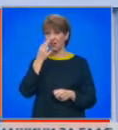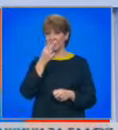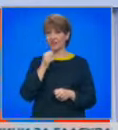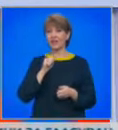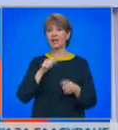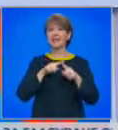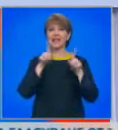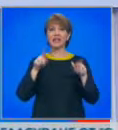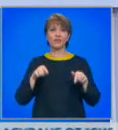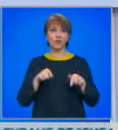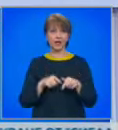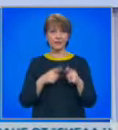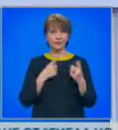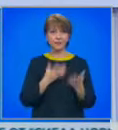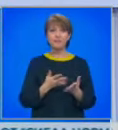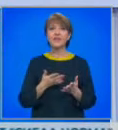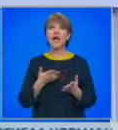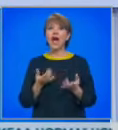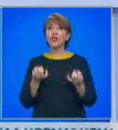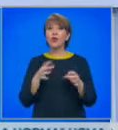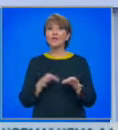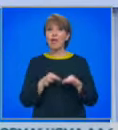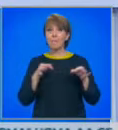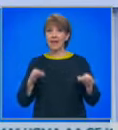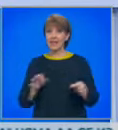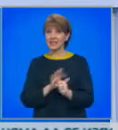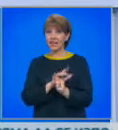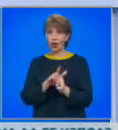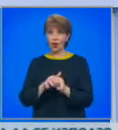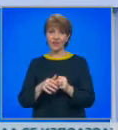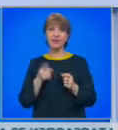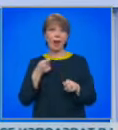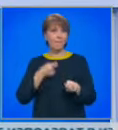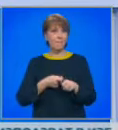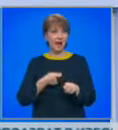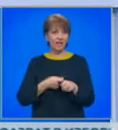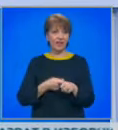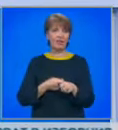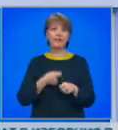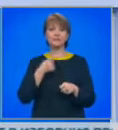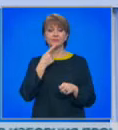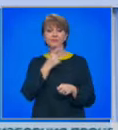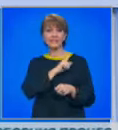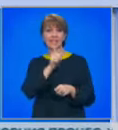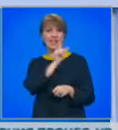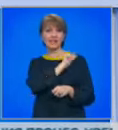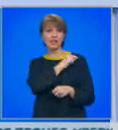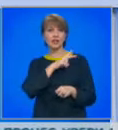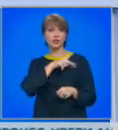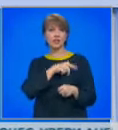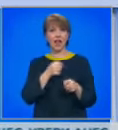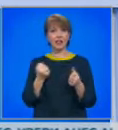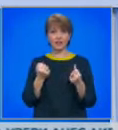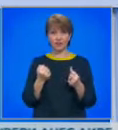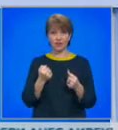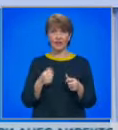сила нови строги мерки срещу COVID-19, които на практика създават блокада между неваксинираните и социалния живот. Много от местата,